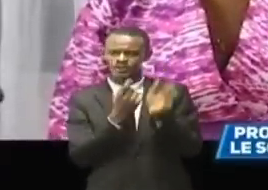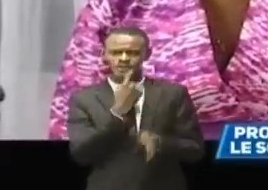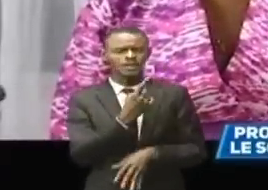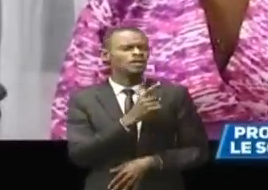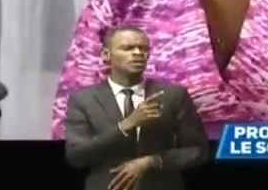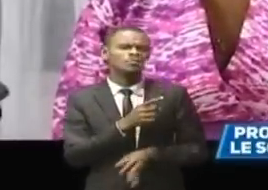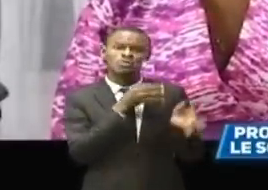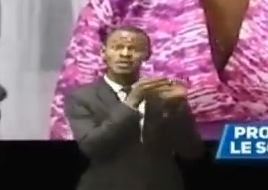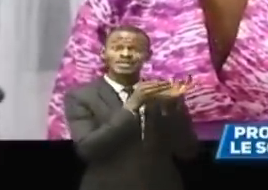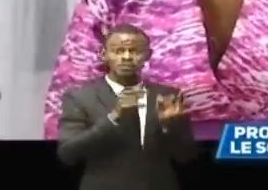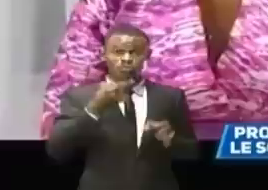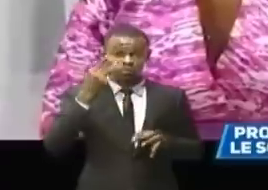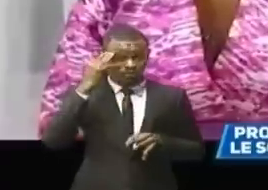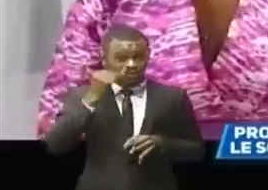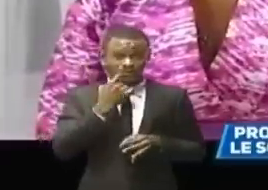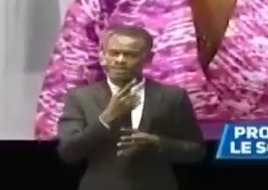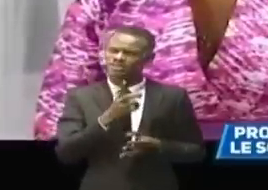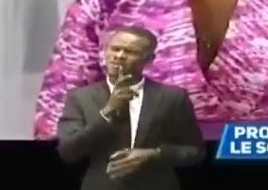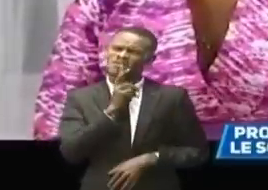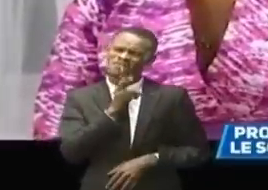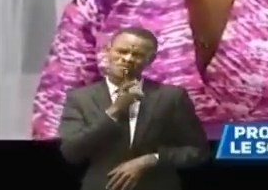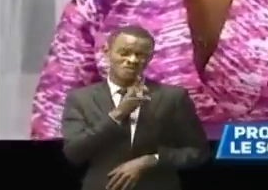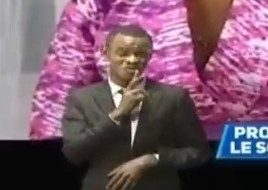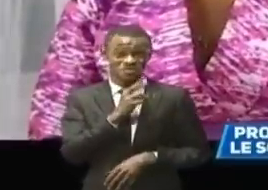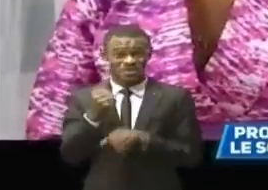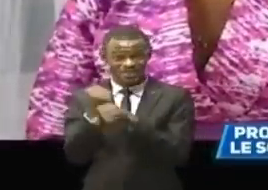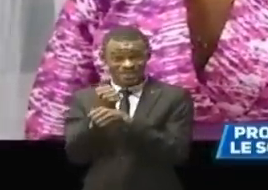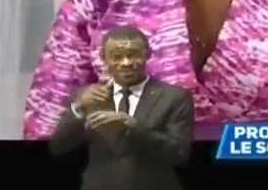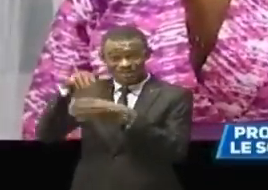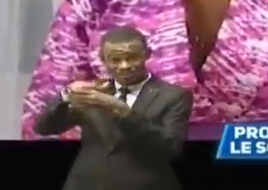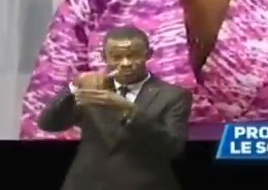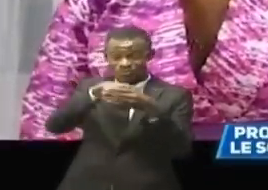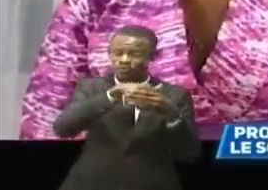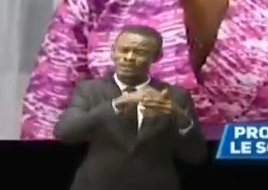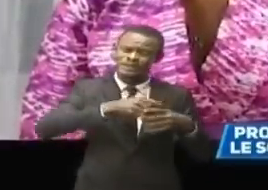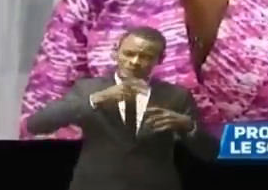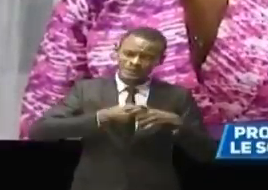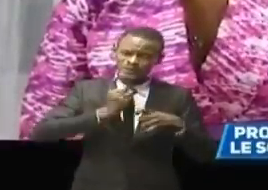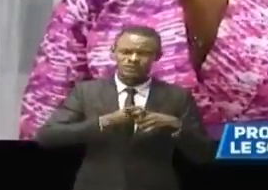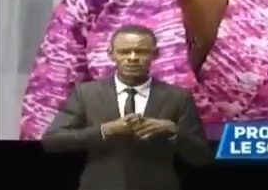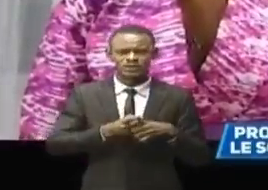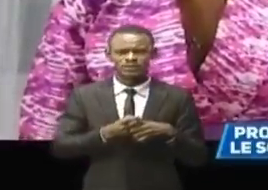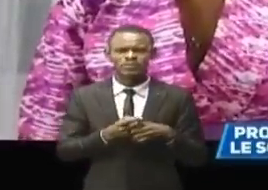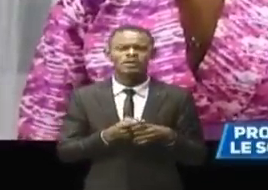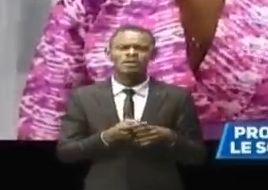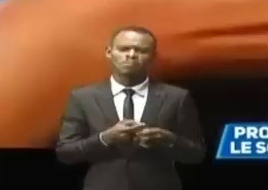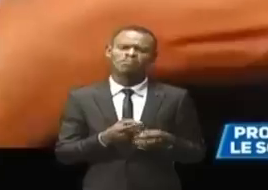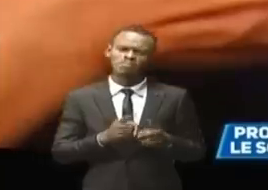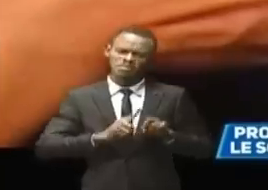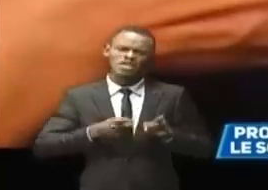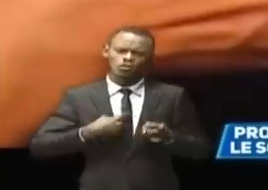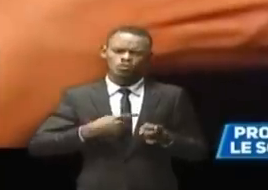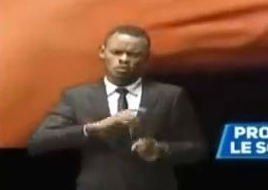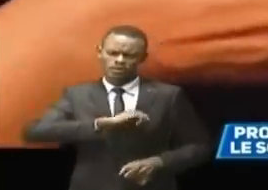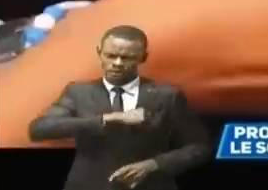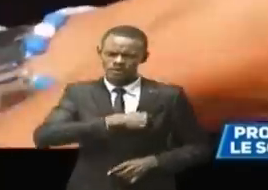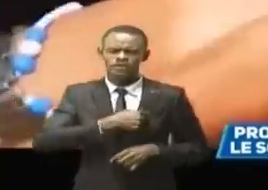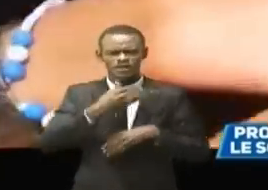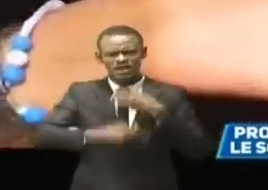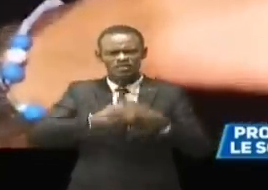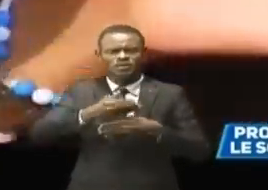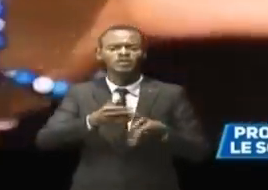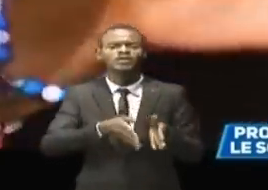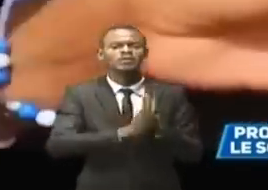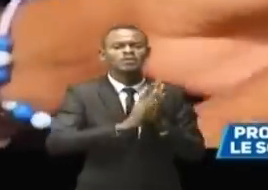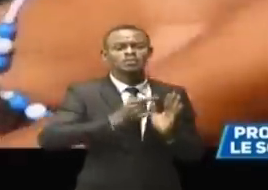première récolte de coton. Donc nous l'invitons aussi à venir à Bouta pour voir et pour soutenir aussi les femmes